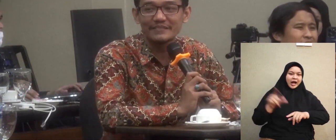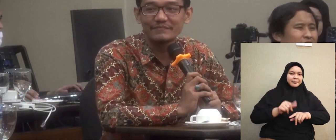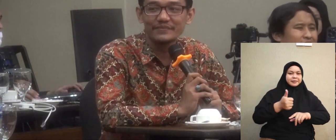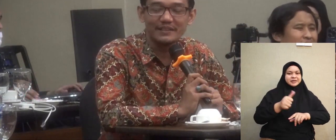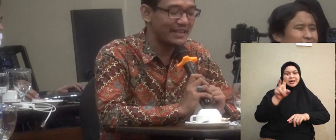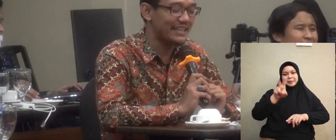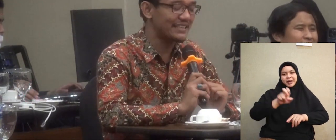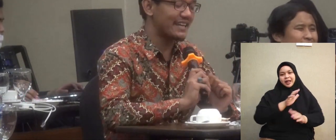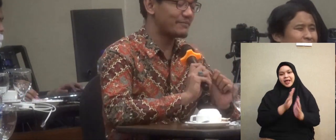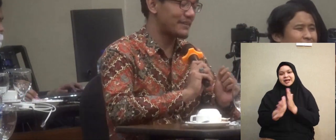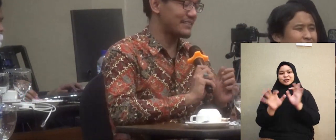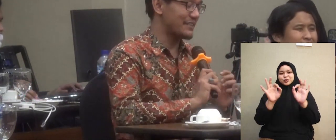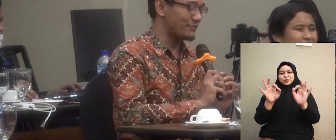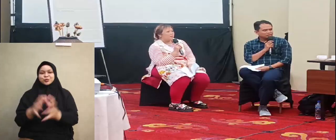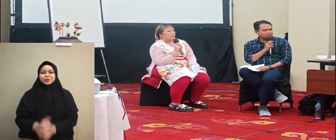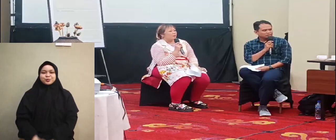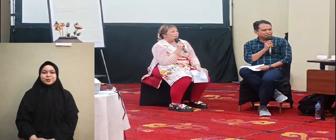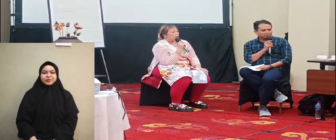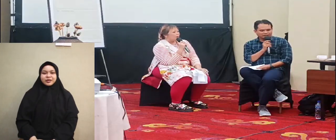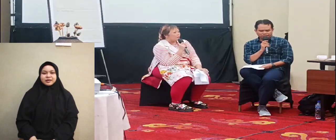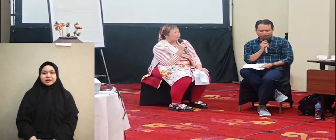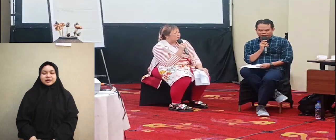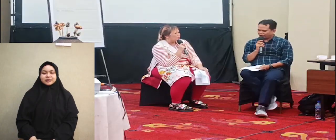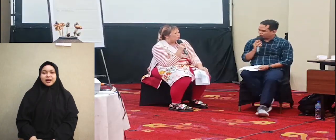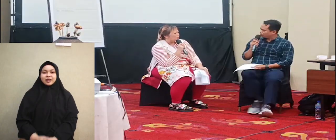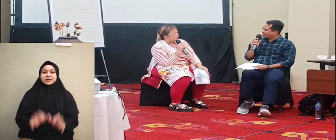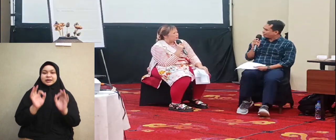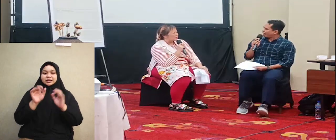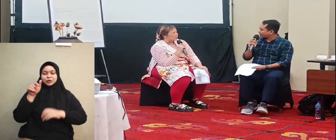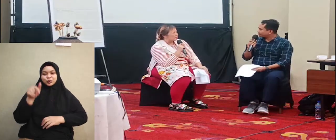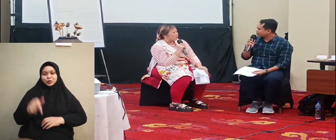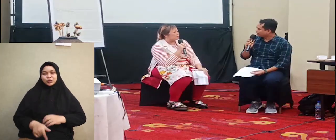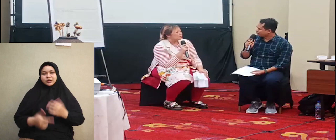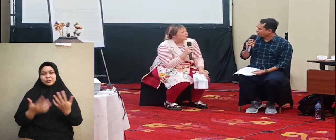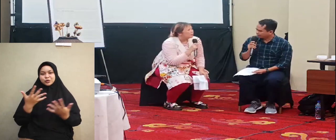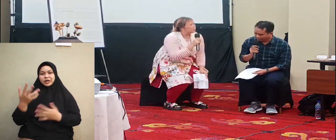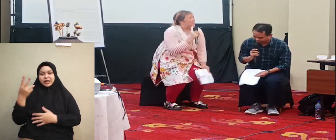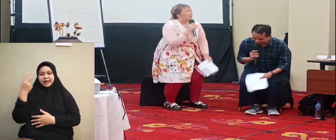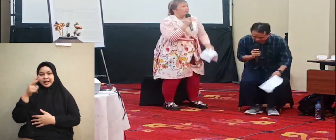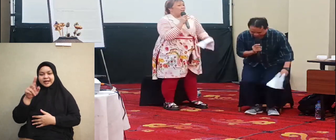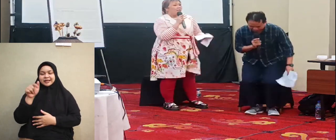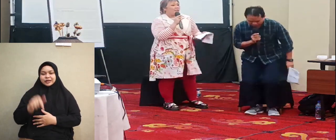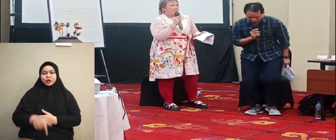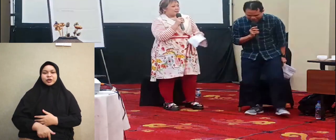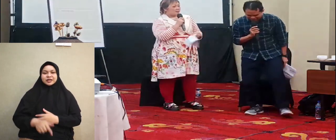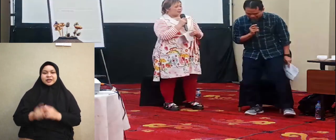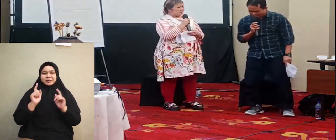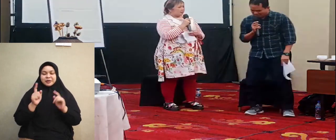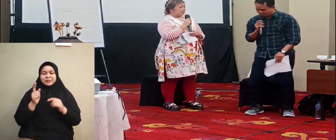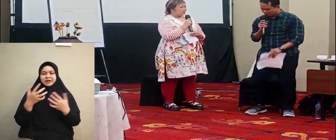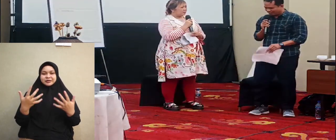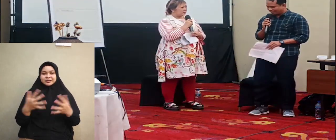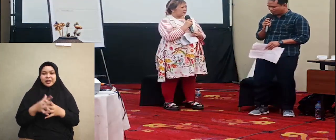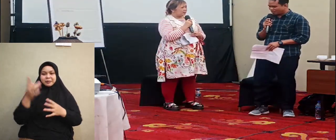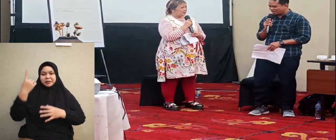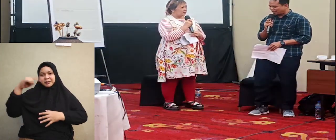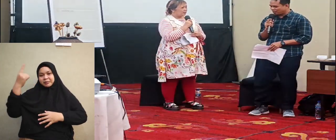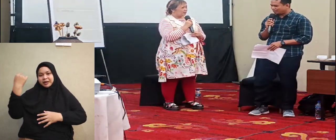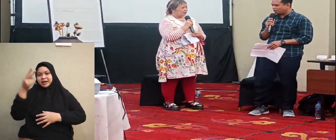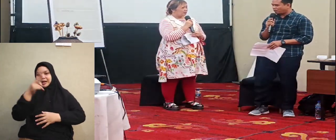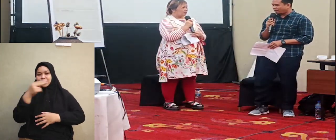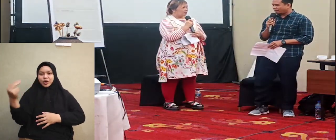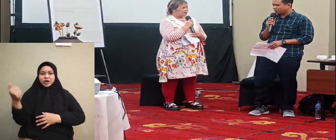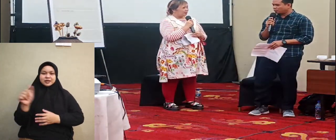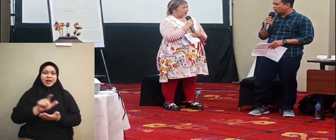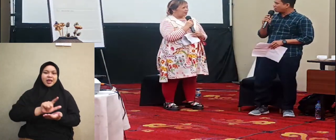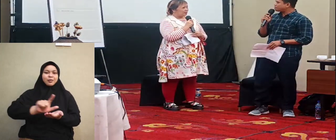gitu maknai dan Mas Syafi'i itu yang kelihatan kemarin mbak Inayah jadi memang pemerintah Indonesia itu Yang